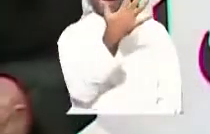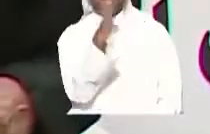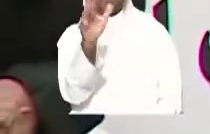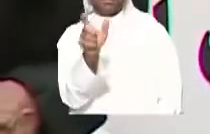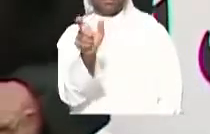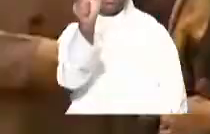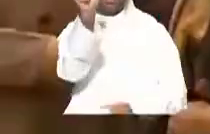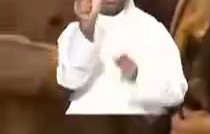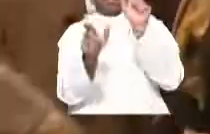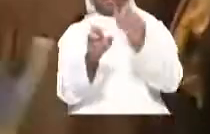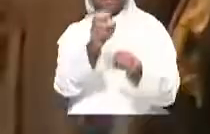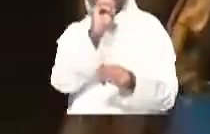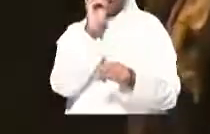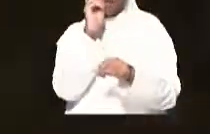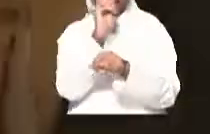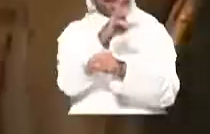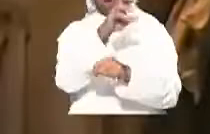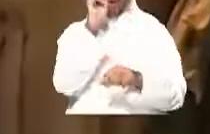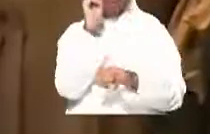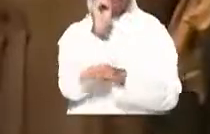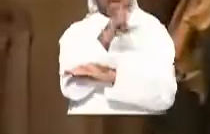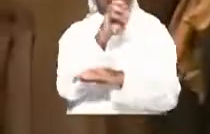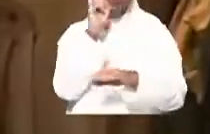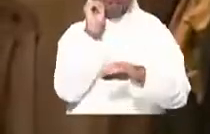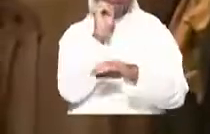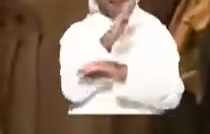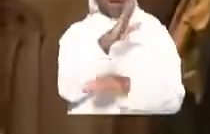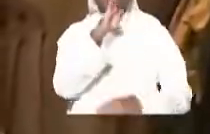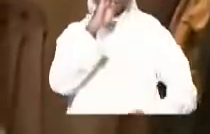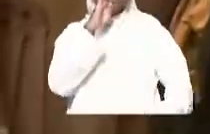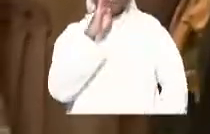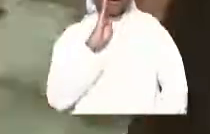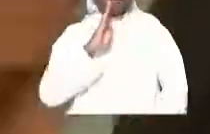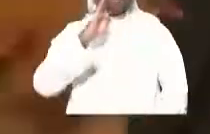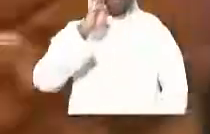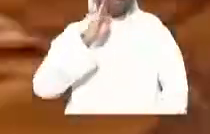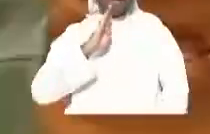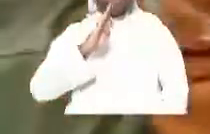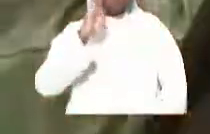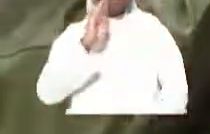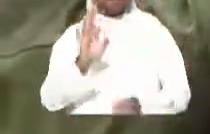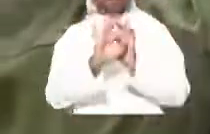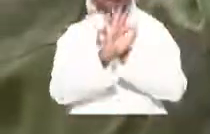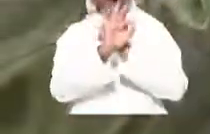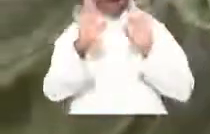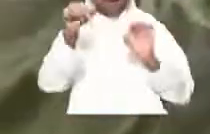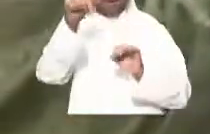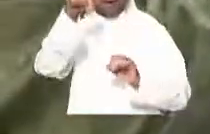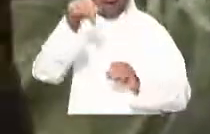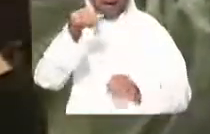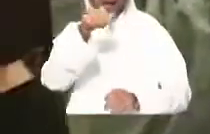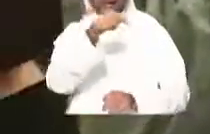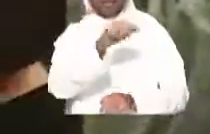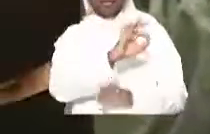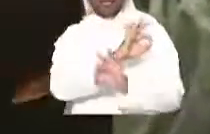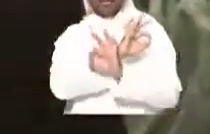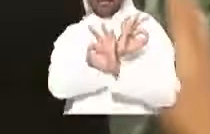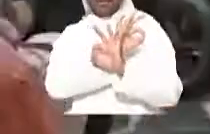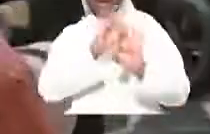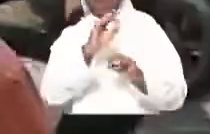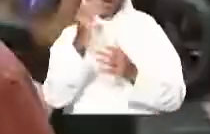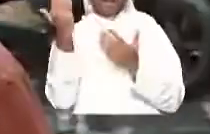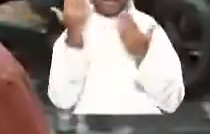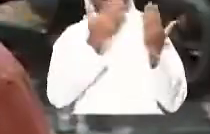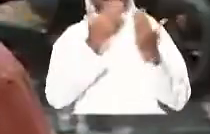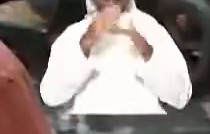وتدريب الشباب اليمني تعد هي العطية والنبتة الخيرة التي تزرعها دولة الكويت في